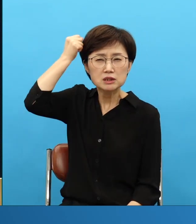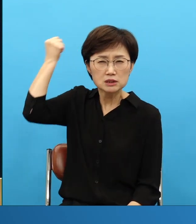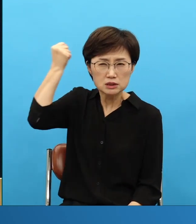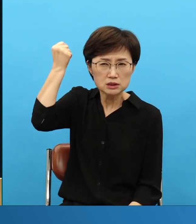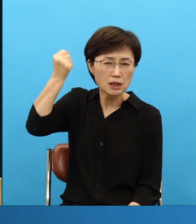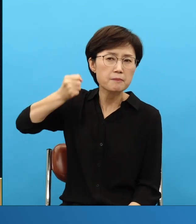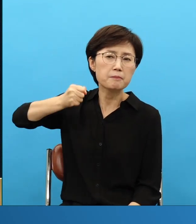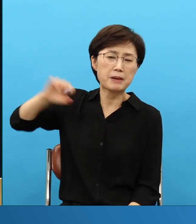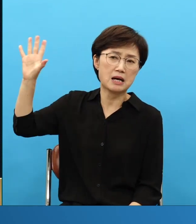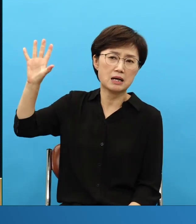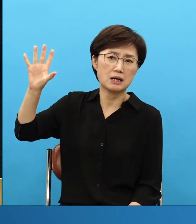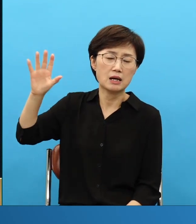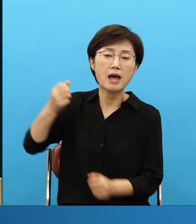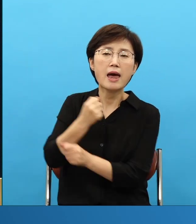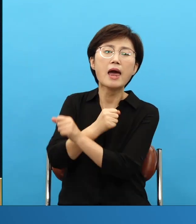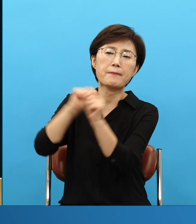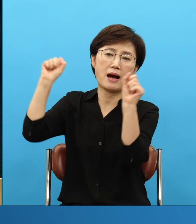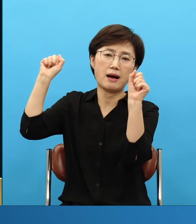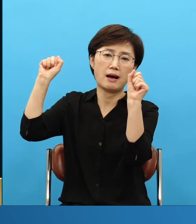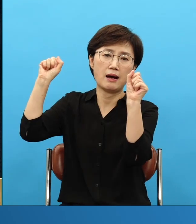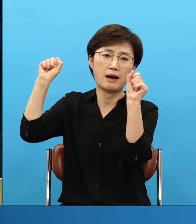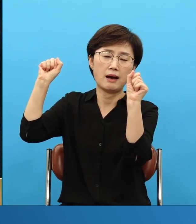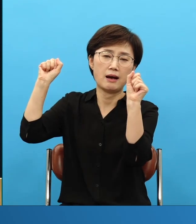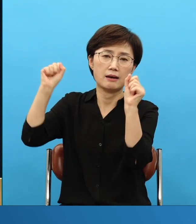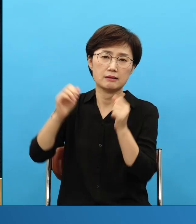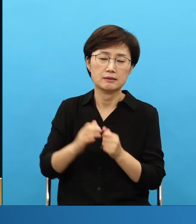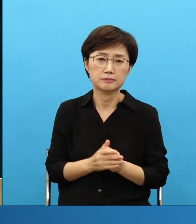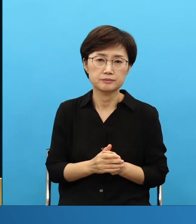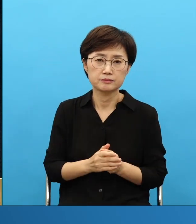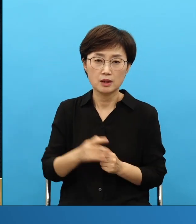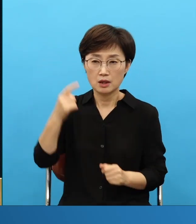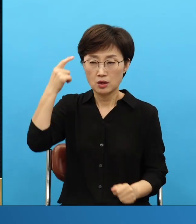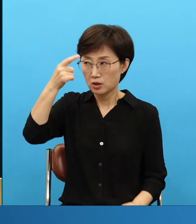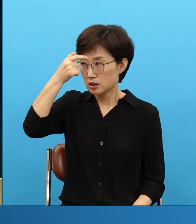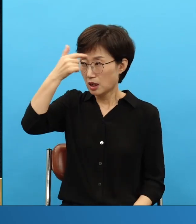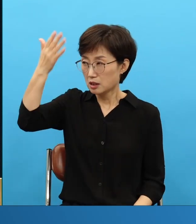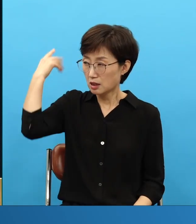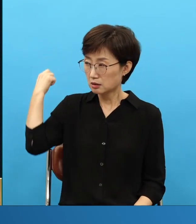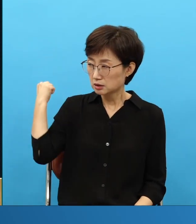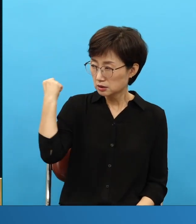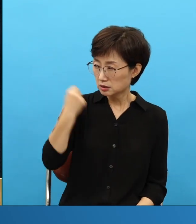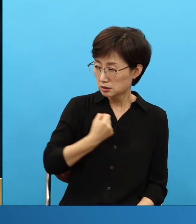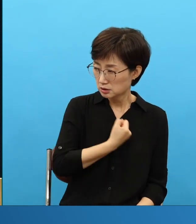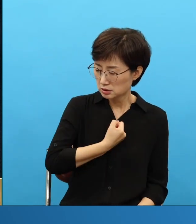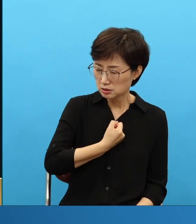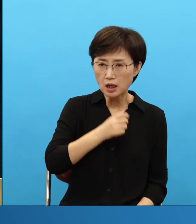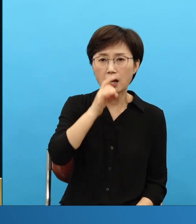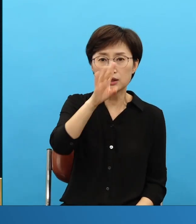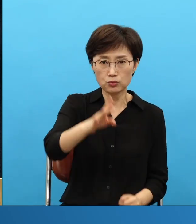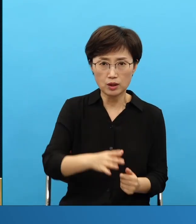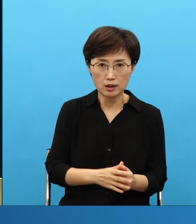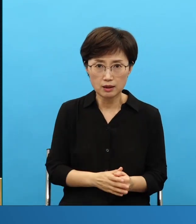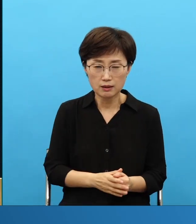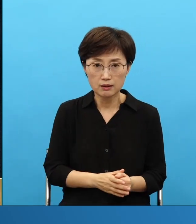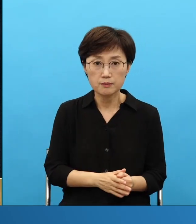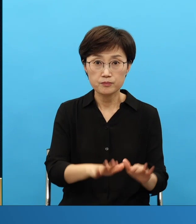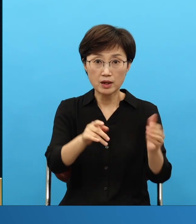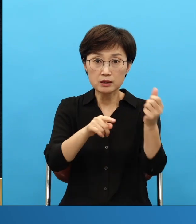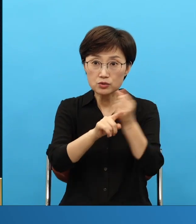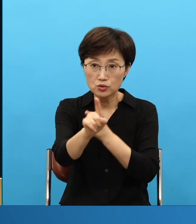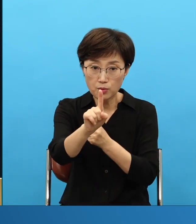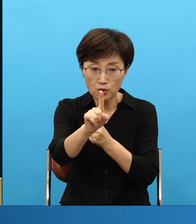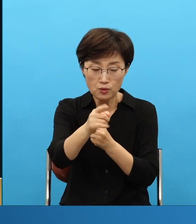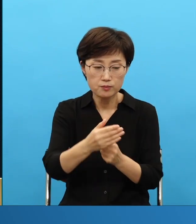there's no other way. 이유를 설명하겠습니다. I'll explain the reason for that. 왜 이스라엘과 후대가